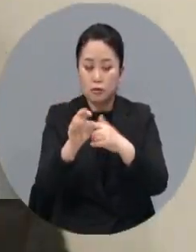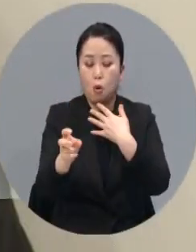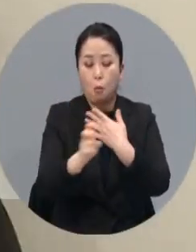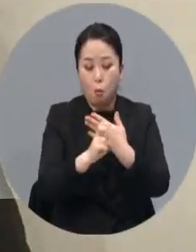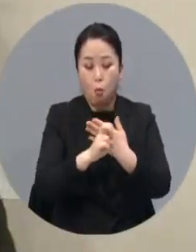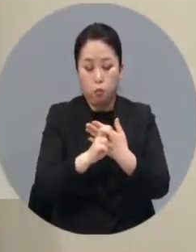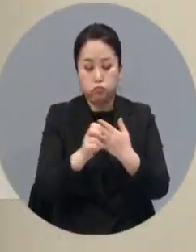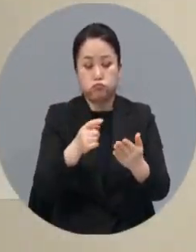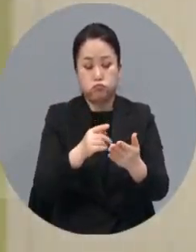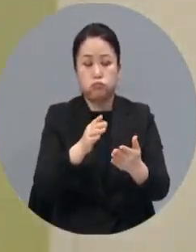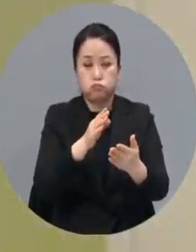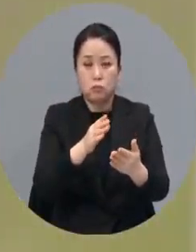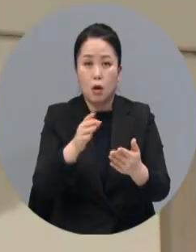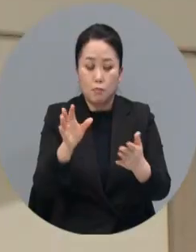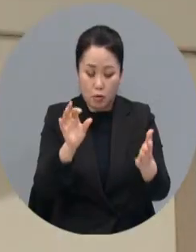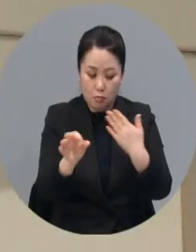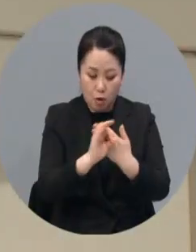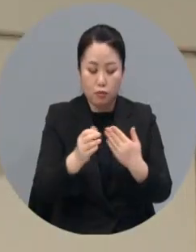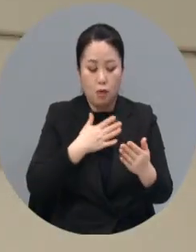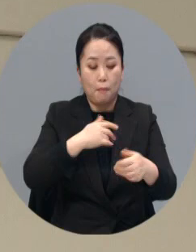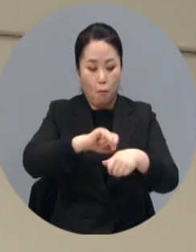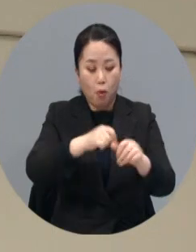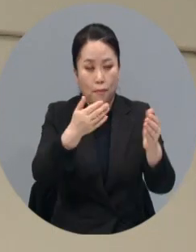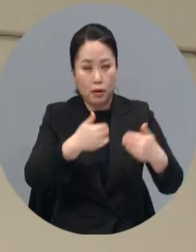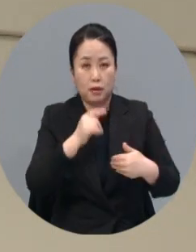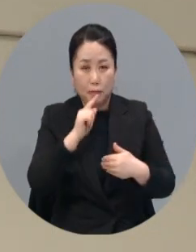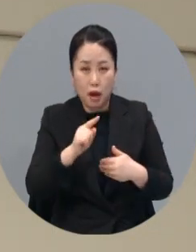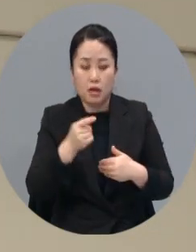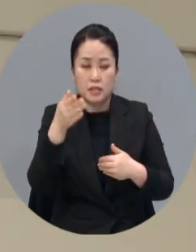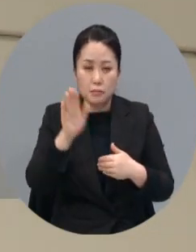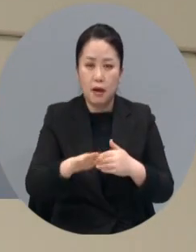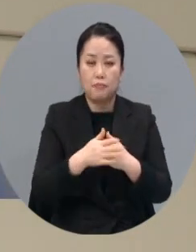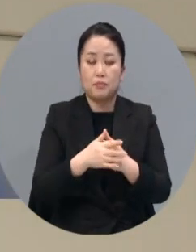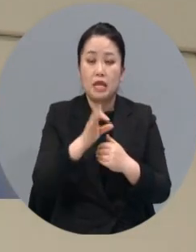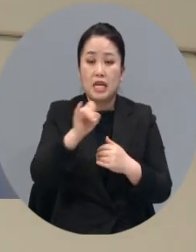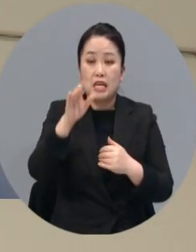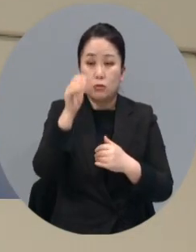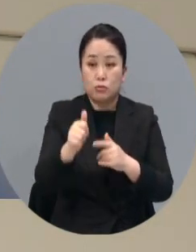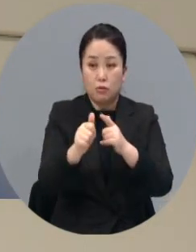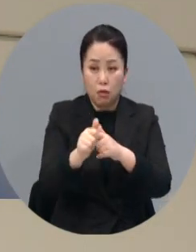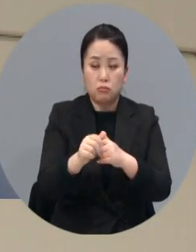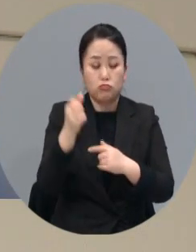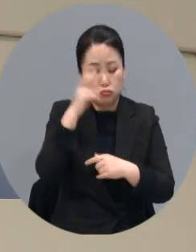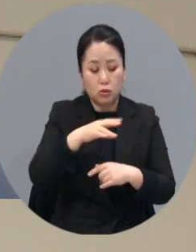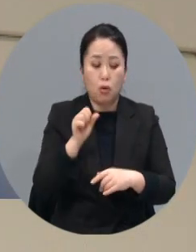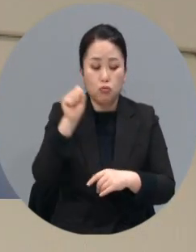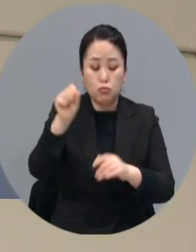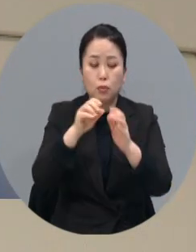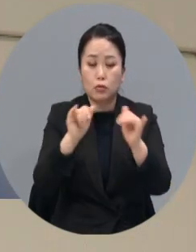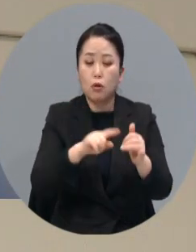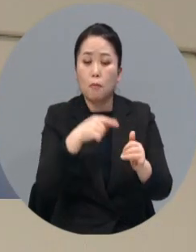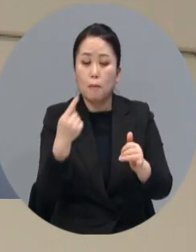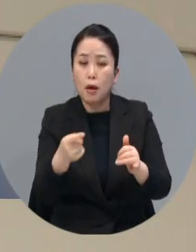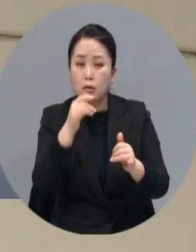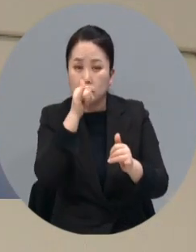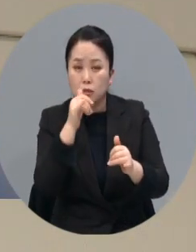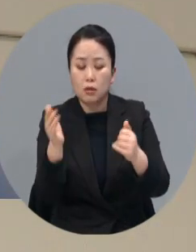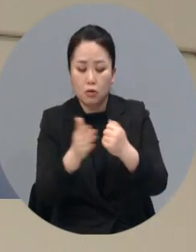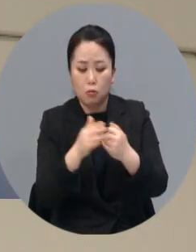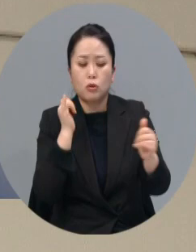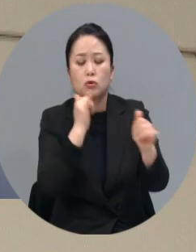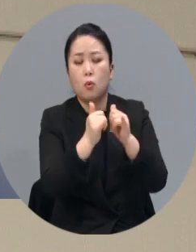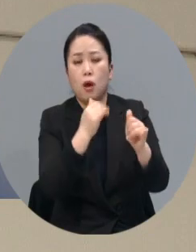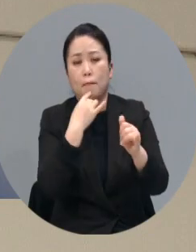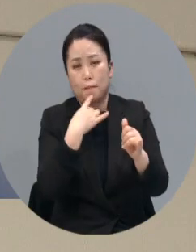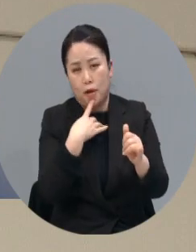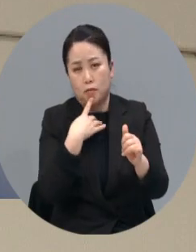벌을 받겠다던 이갑준 사하구청장은 하필 그 후보가 옆에 있어서 그냥 서로 전화나 해라. 뭐 이